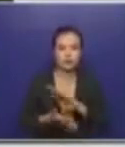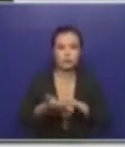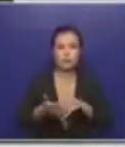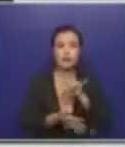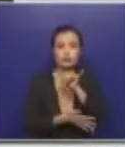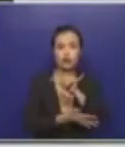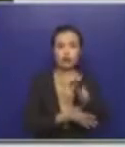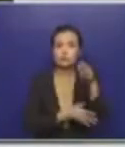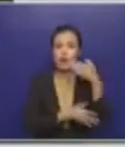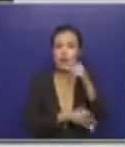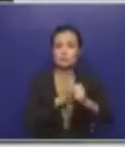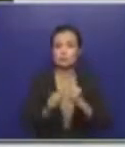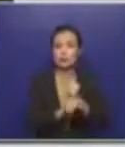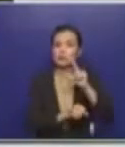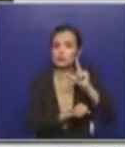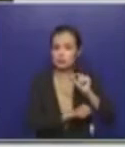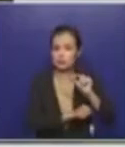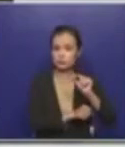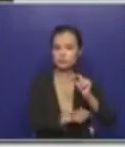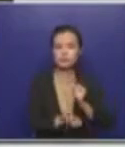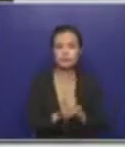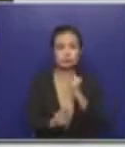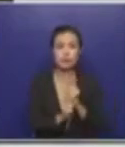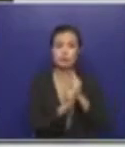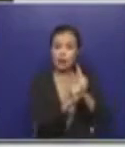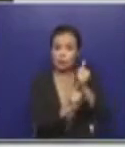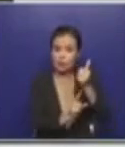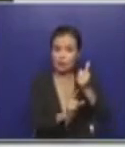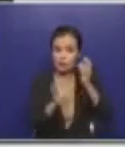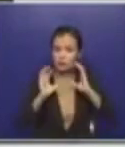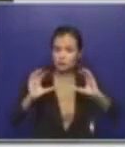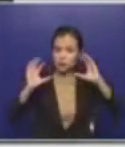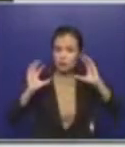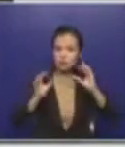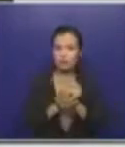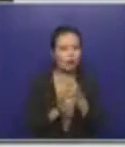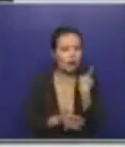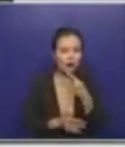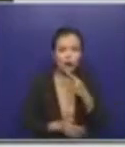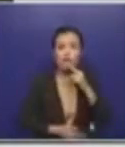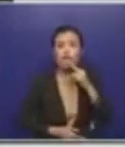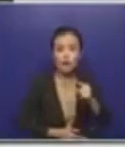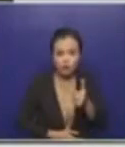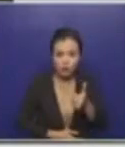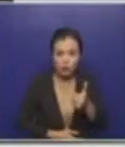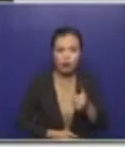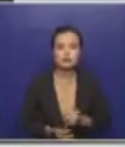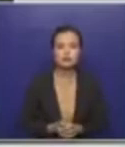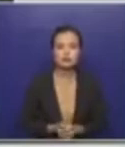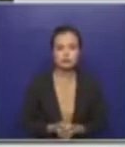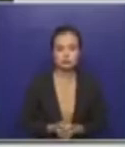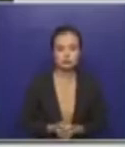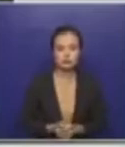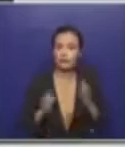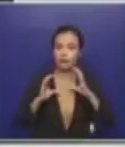ติ20ปีครับทำตามไหมครับรัฐบาลชุดนี้หาใครสักคนไปฟ้องได้ไหมครับว่